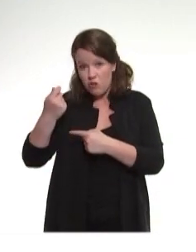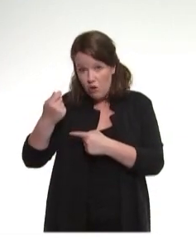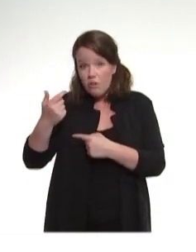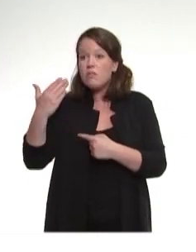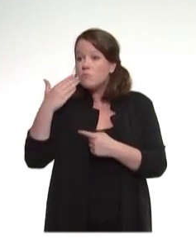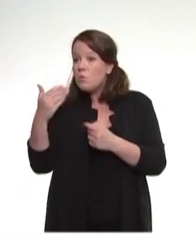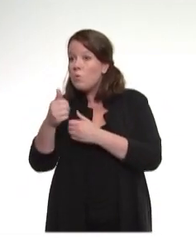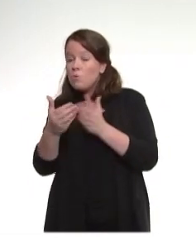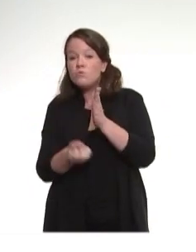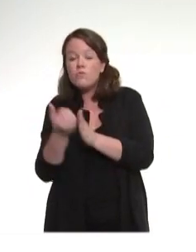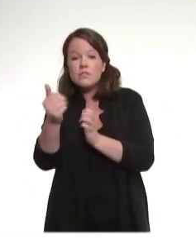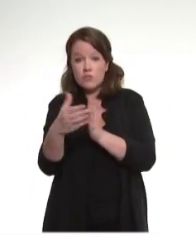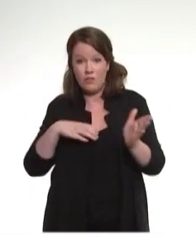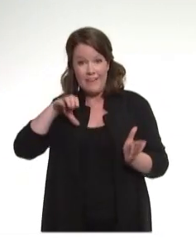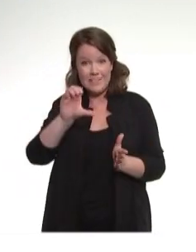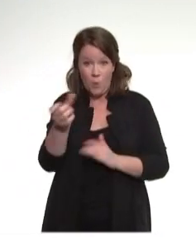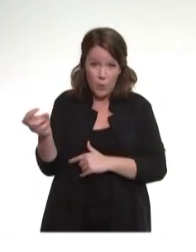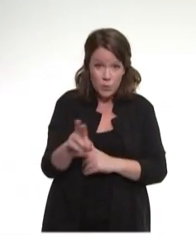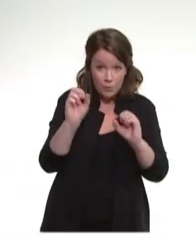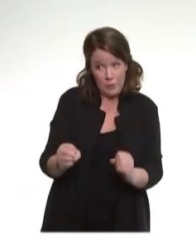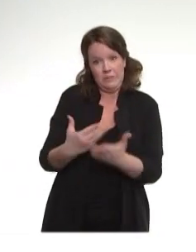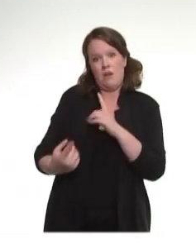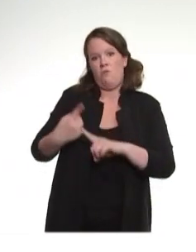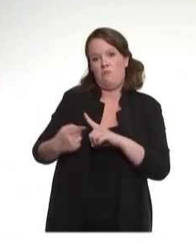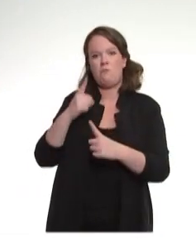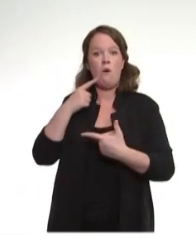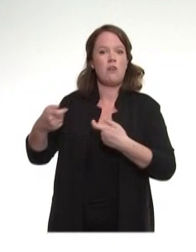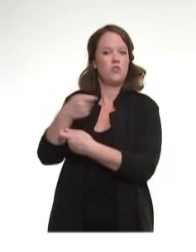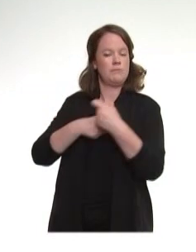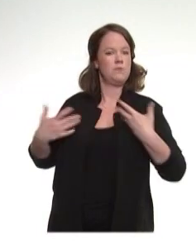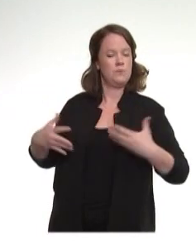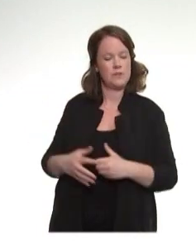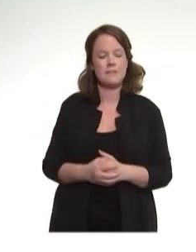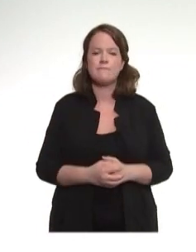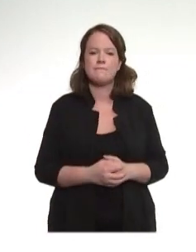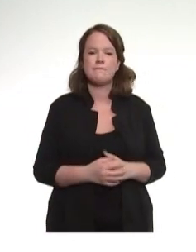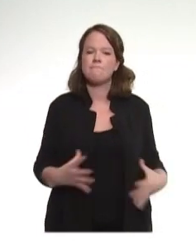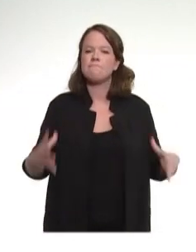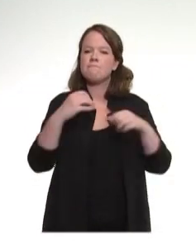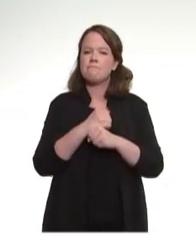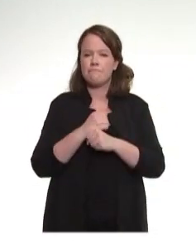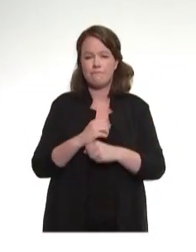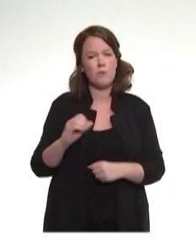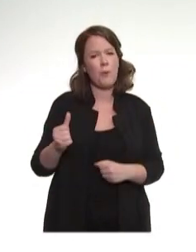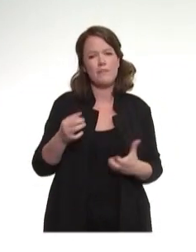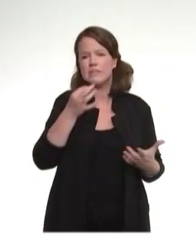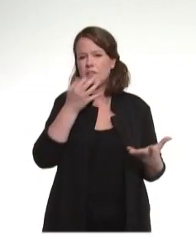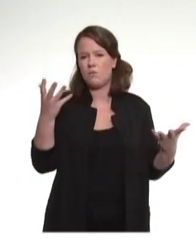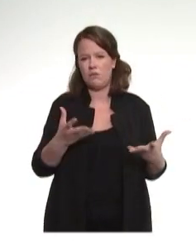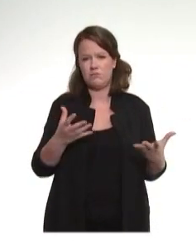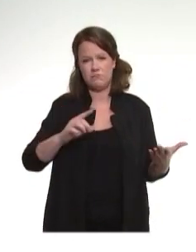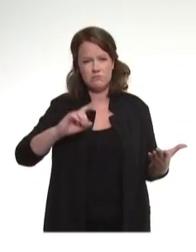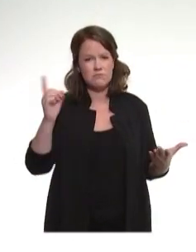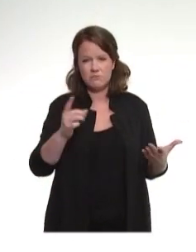un mot pour conclure d'abord pour remercier toutes les fédérations professionnelles tous les chefs d'entreprise tous les